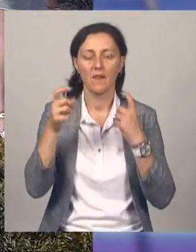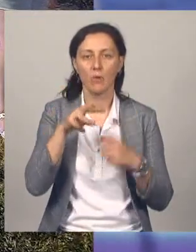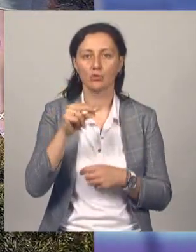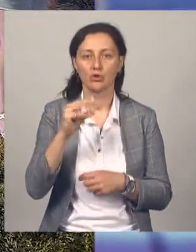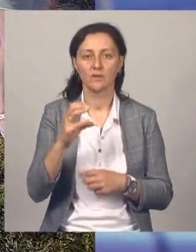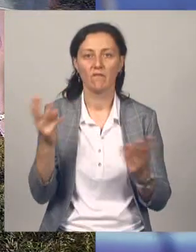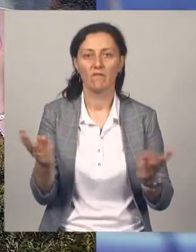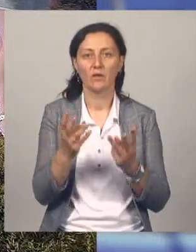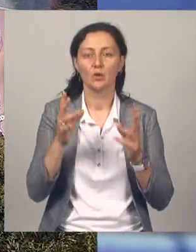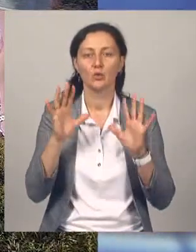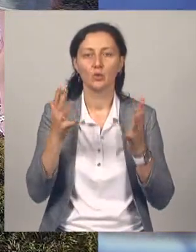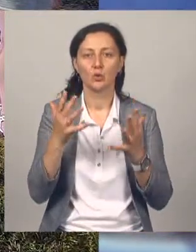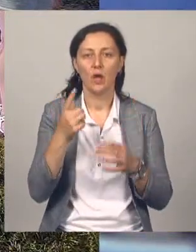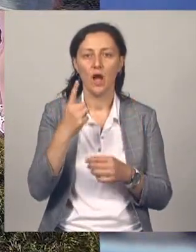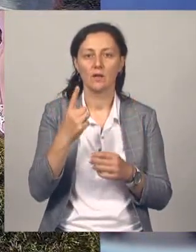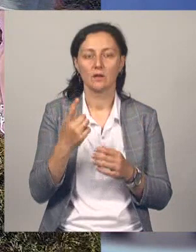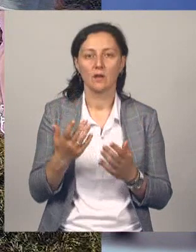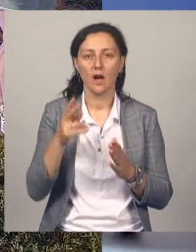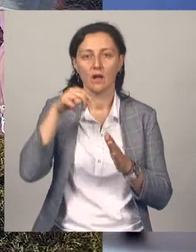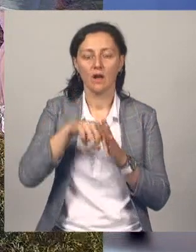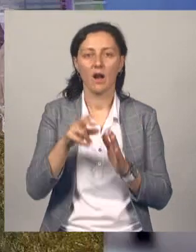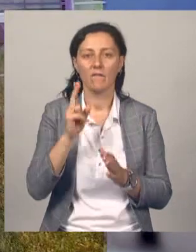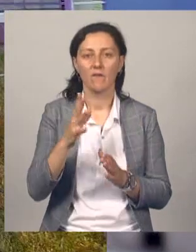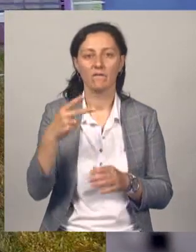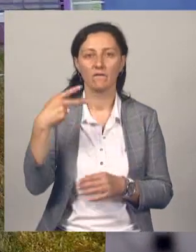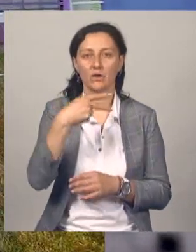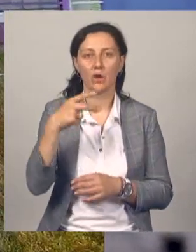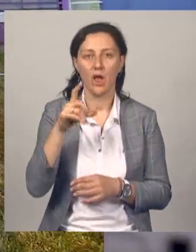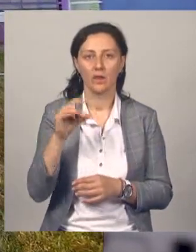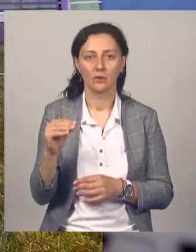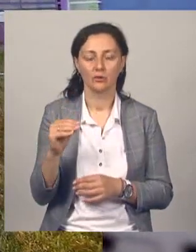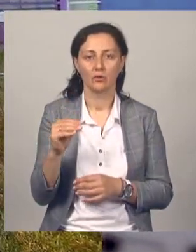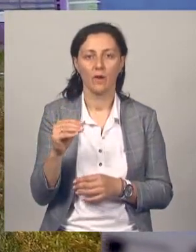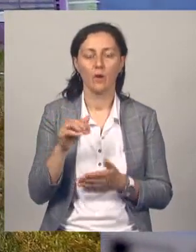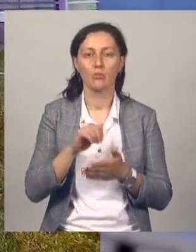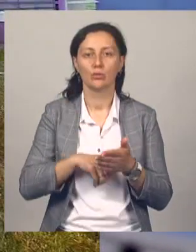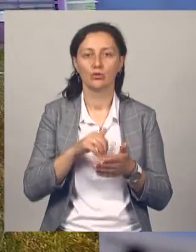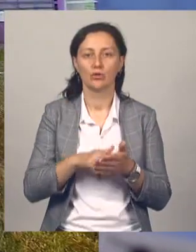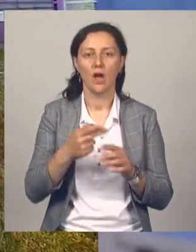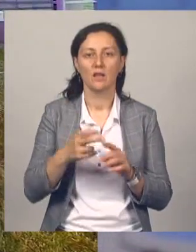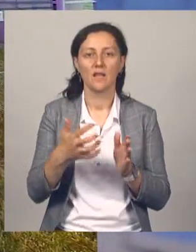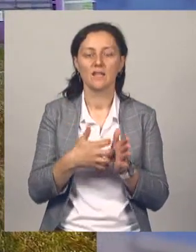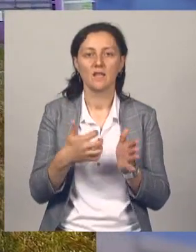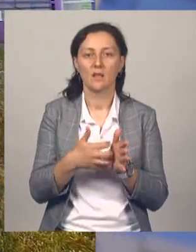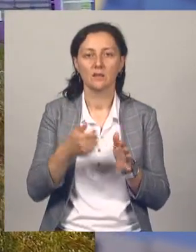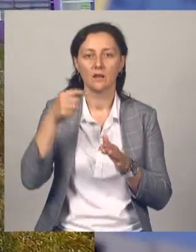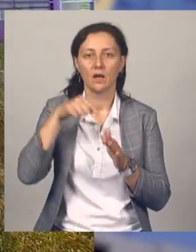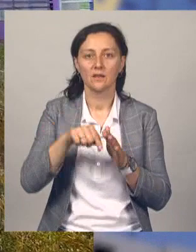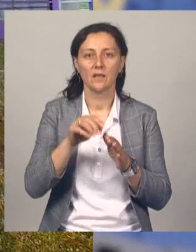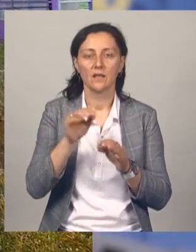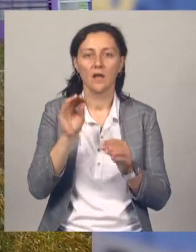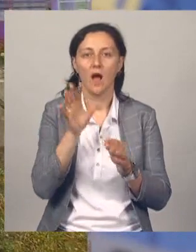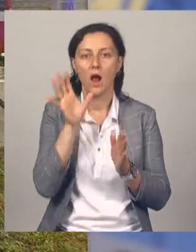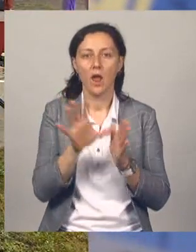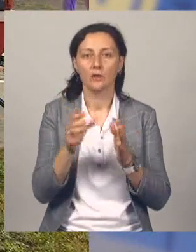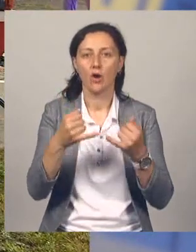возгорания случилось в одном из жилых помещений на втором этаже предполагаемая причина недостаток в конструкции и изготовления